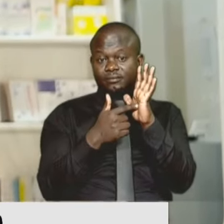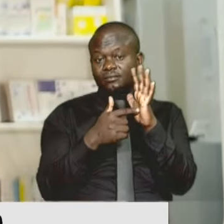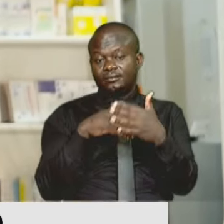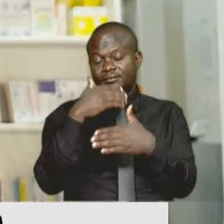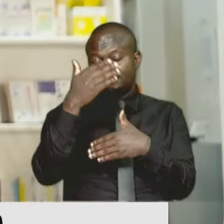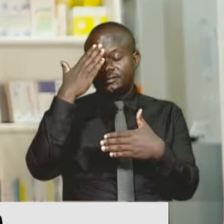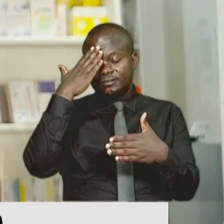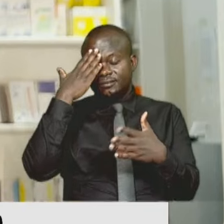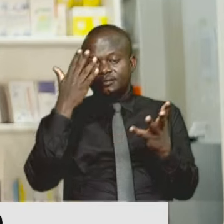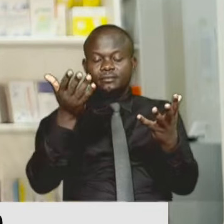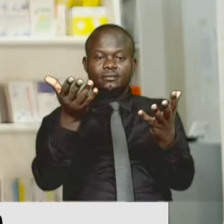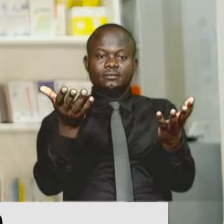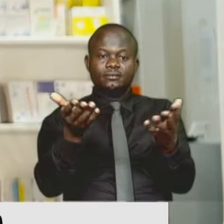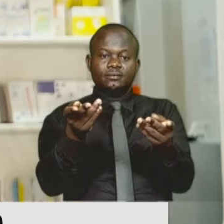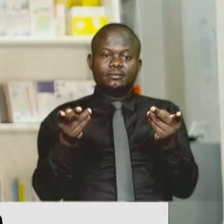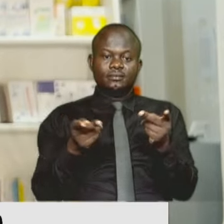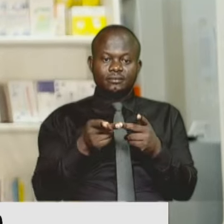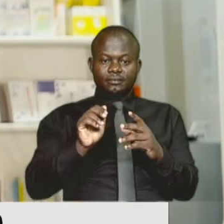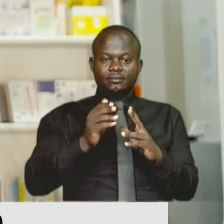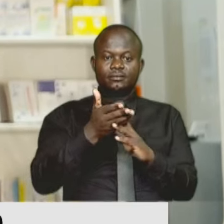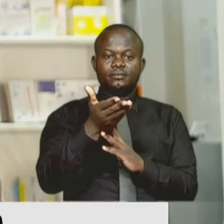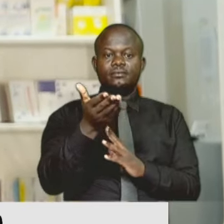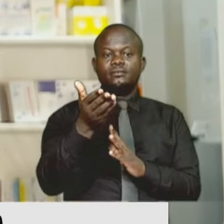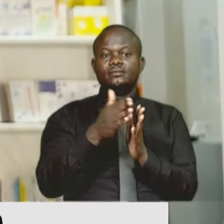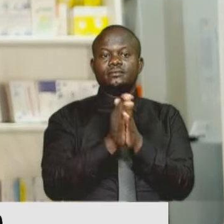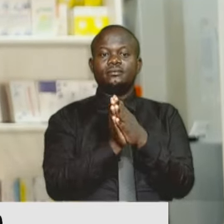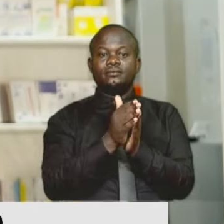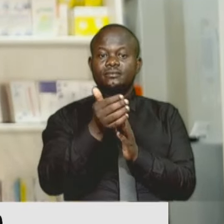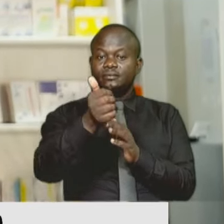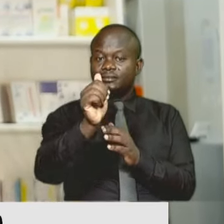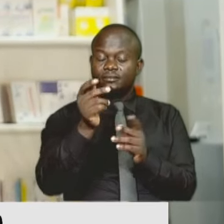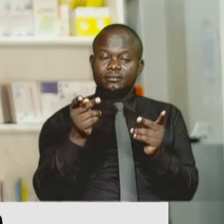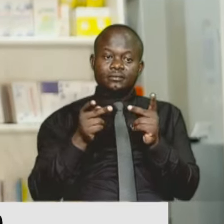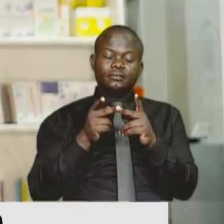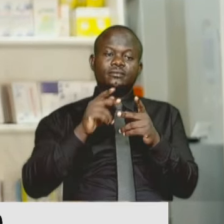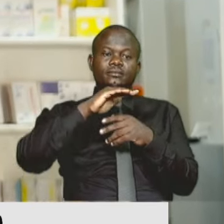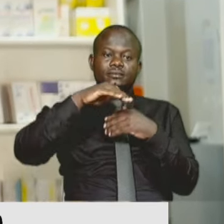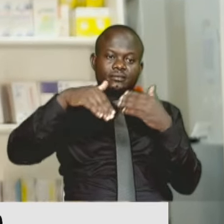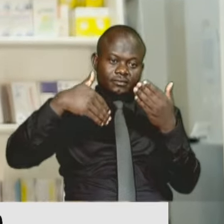wenda ahantu ashobora kuba yaranyuze tukamenya isitori ye wenda ahantu hamaze iminsi n'ibiki byose,